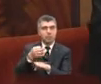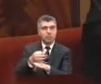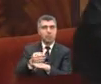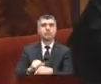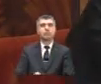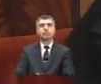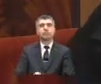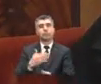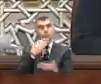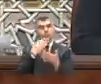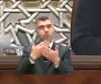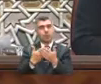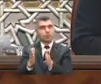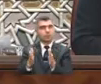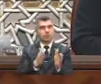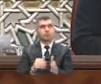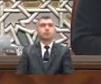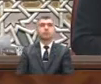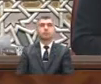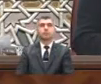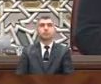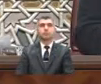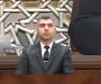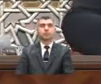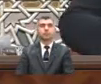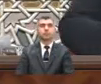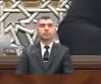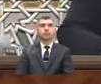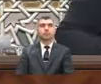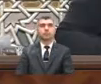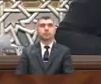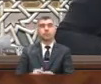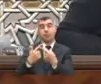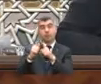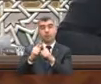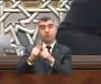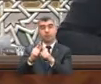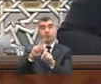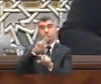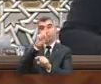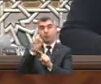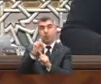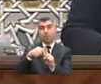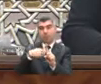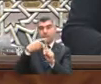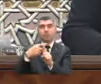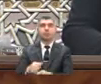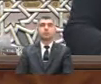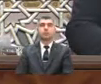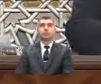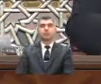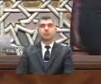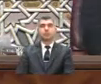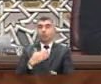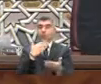الوطني. شكرا. شكرا سيدة الوزيرة. التعقيب للسيد النائب المحترم. سيدة